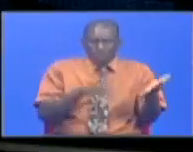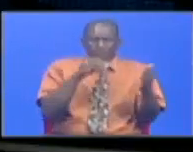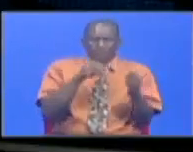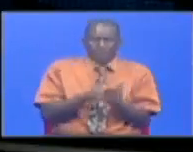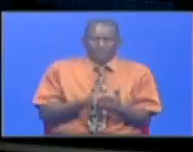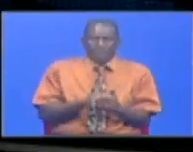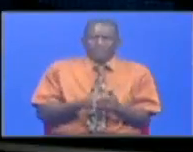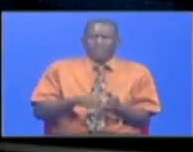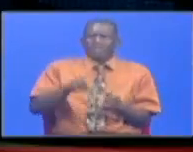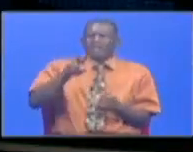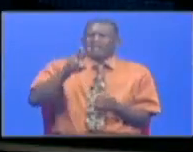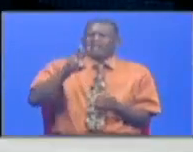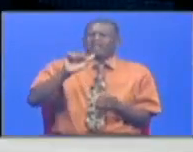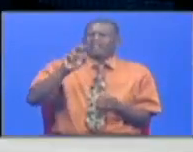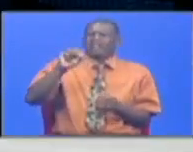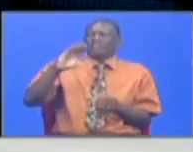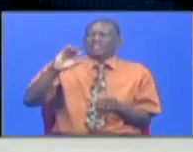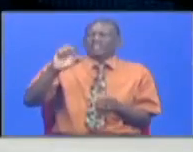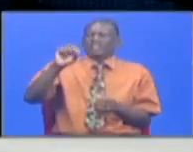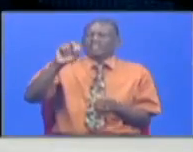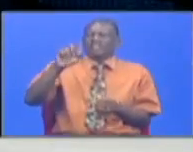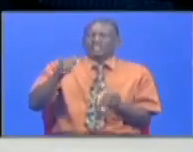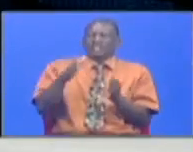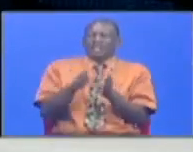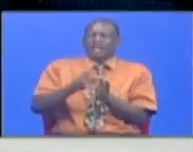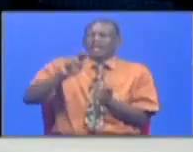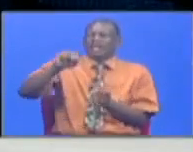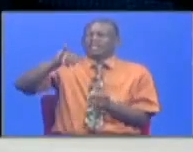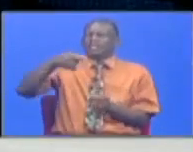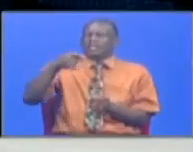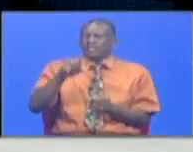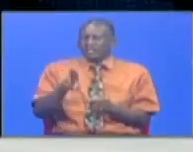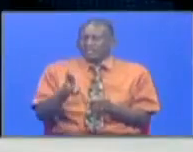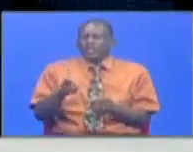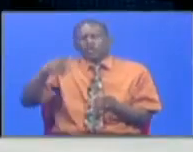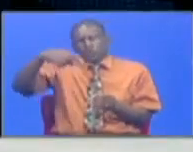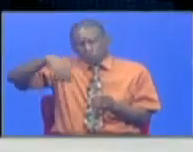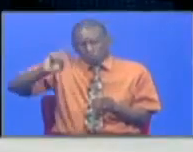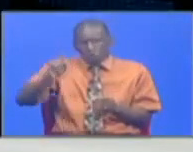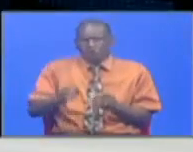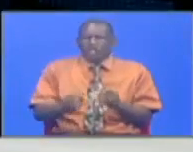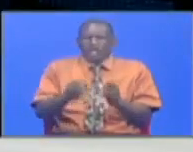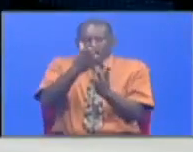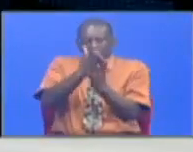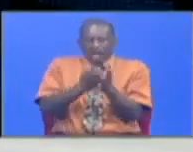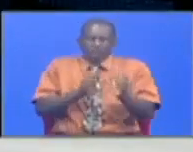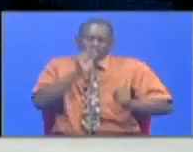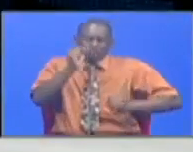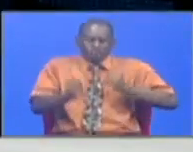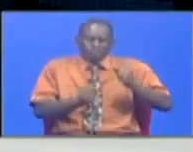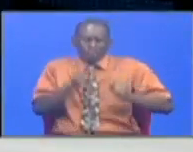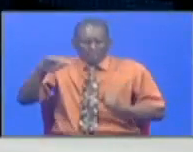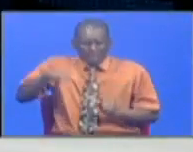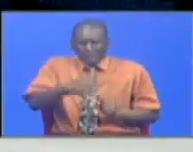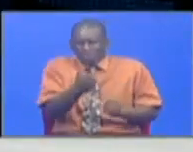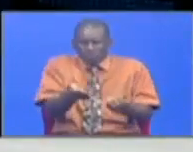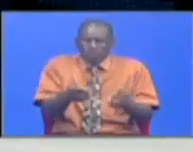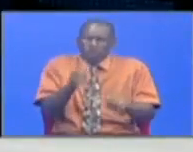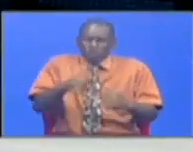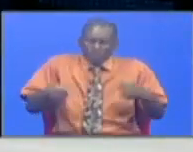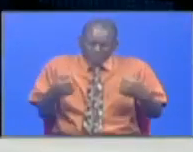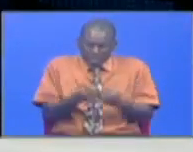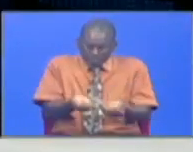Vincent Kipchumba na Lydiah Njeri ndio washindi wa makala ya tano ya Beyond Zero nusu marathon yaliyofanyika hii leo hapa jijini Nairobi